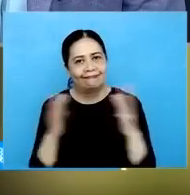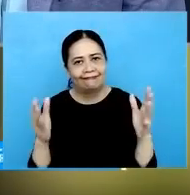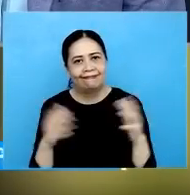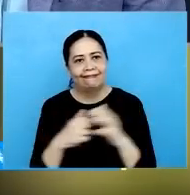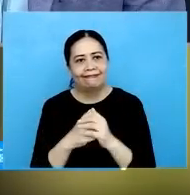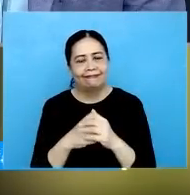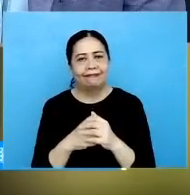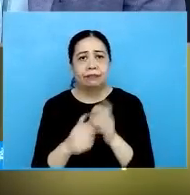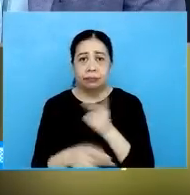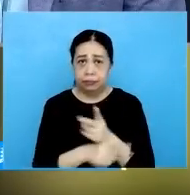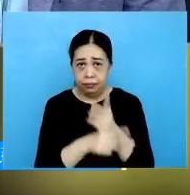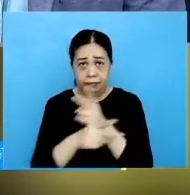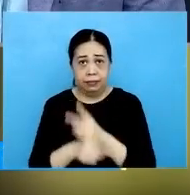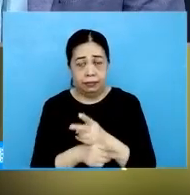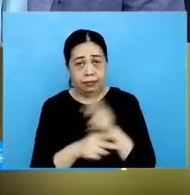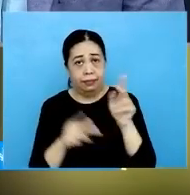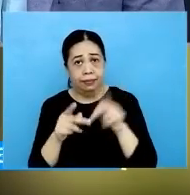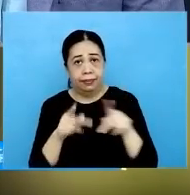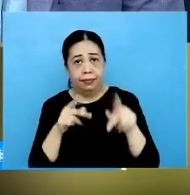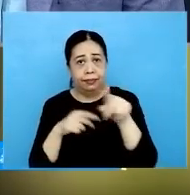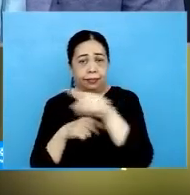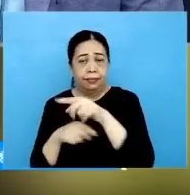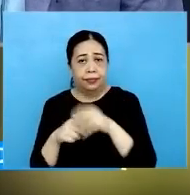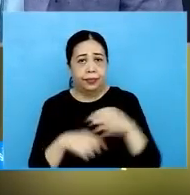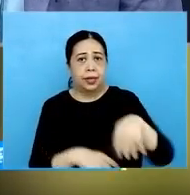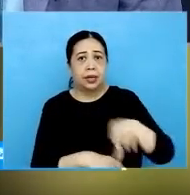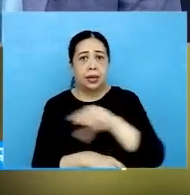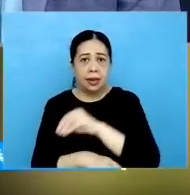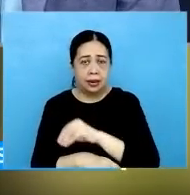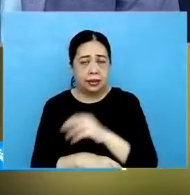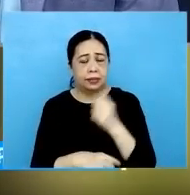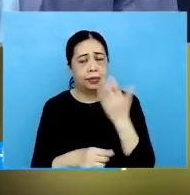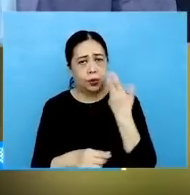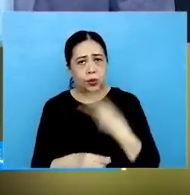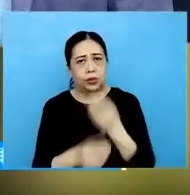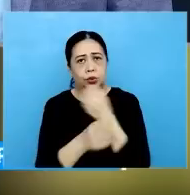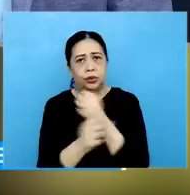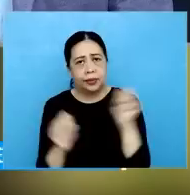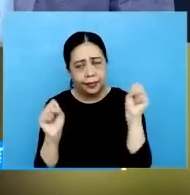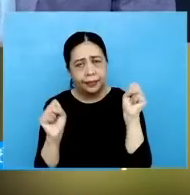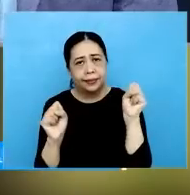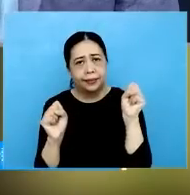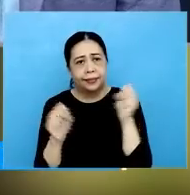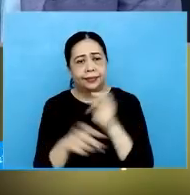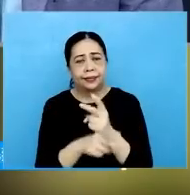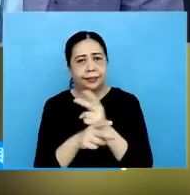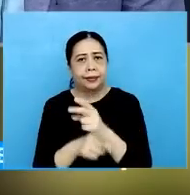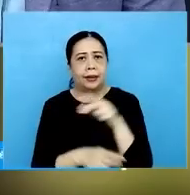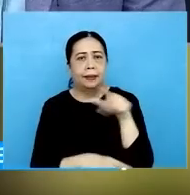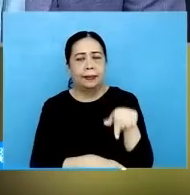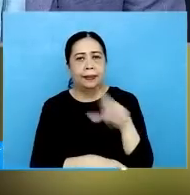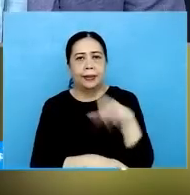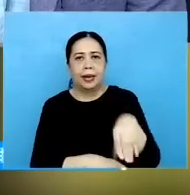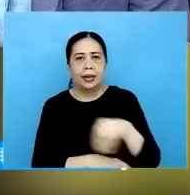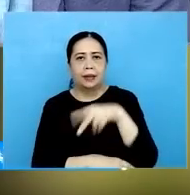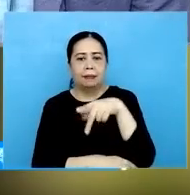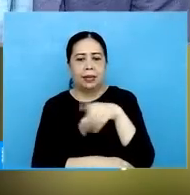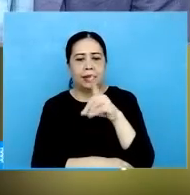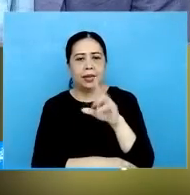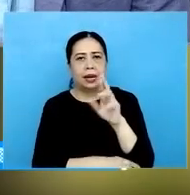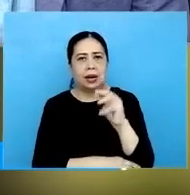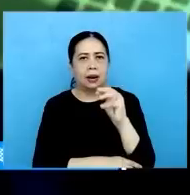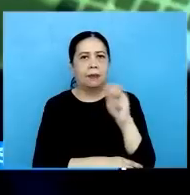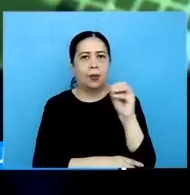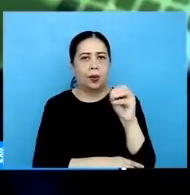yung pag-iingat sa ating mga kapatid dyan sa Cagayan. Hangad namin ang inyong kaligtasan. Cagayan PDRRMO Chief Rueli